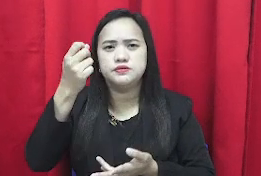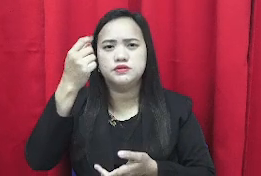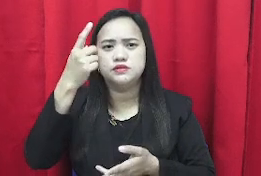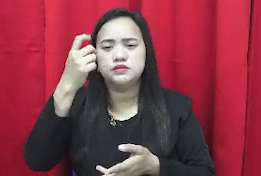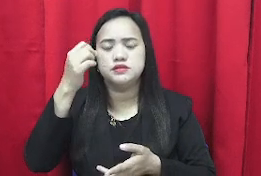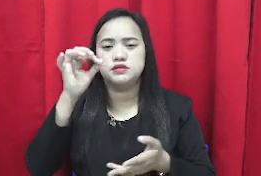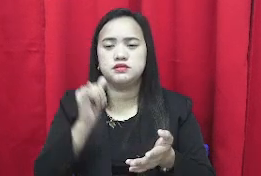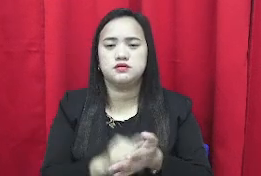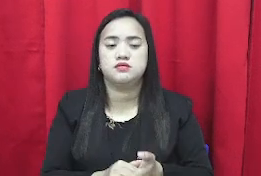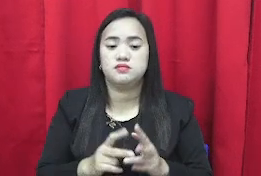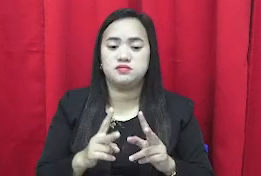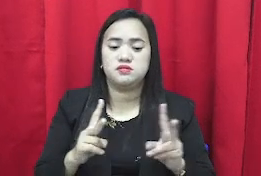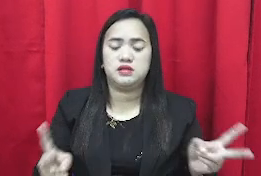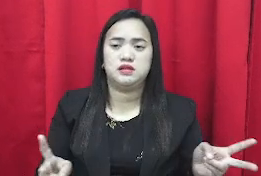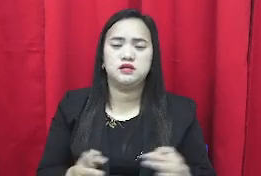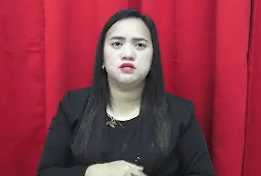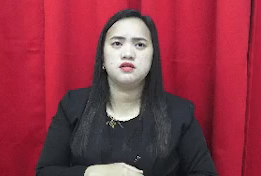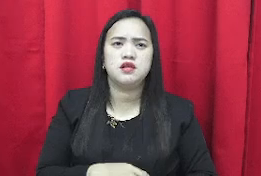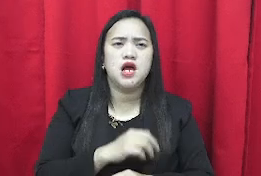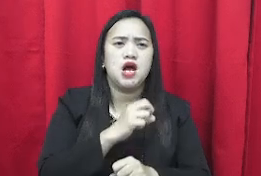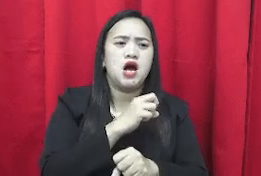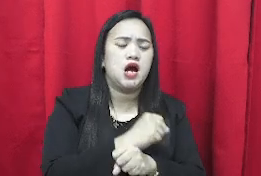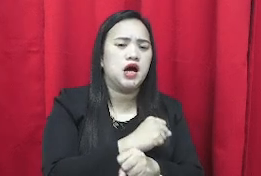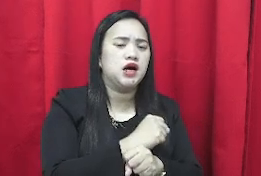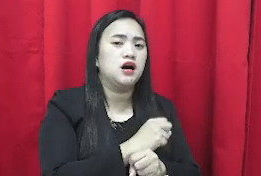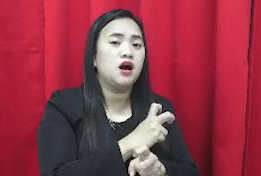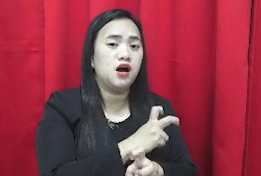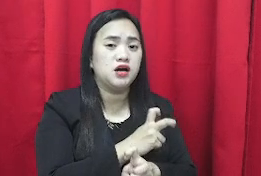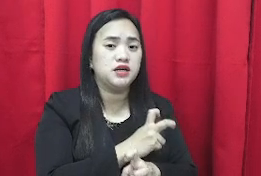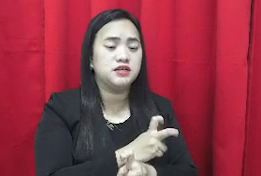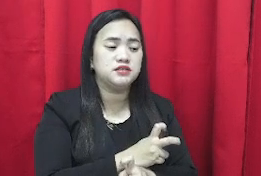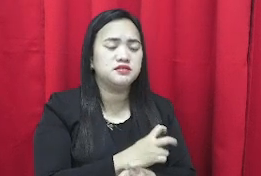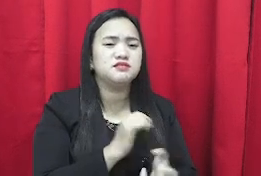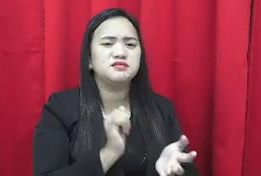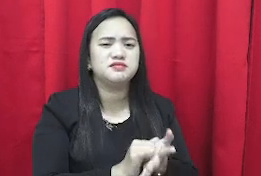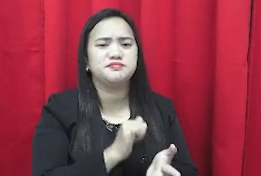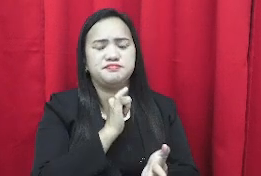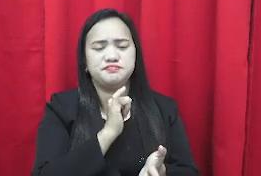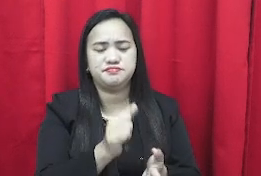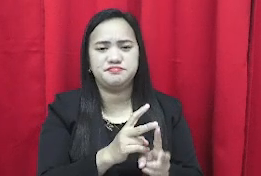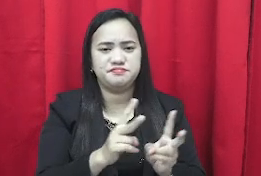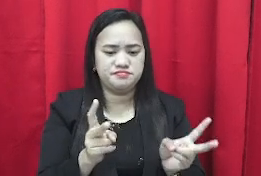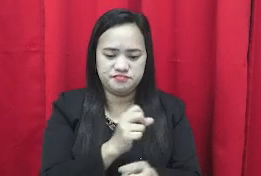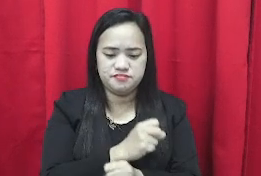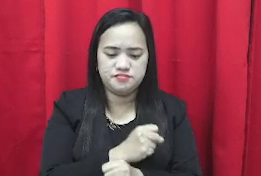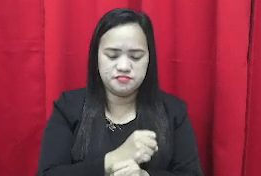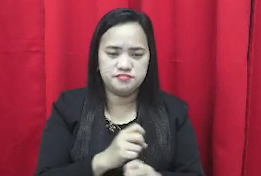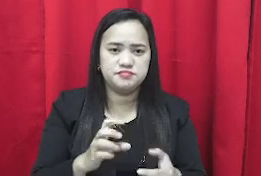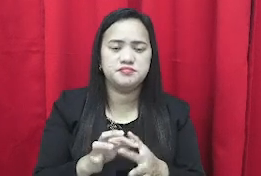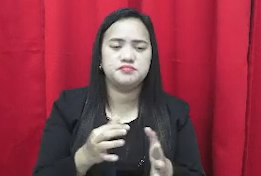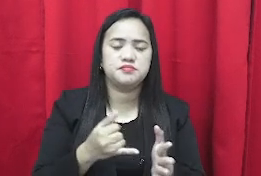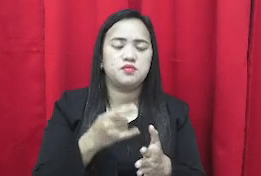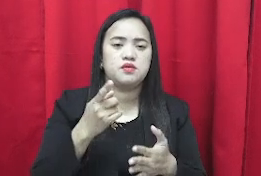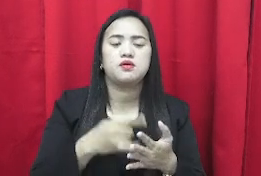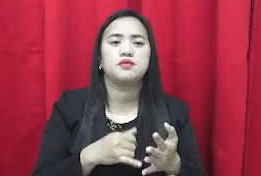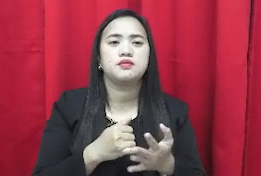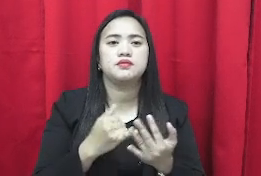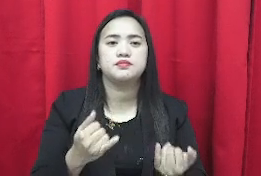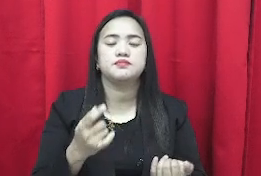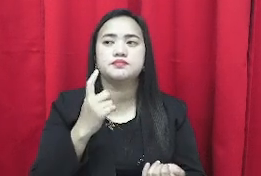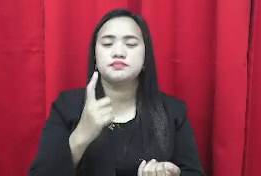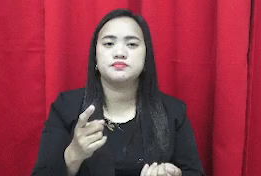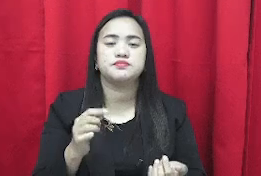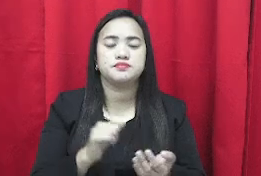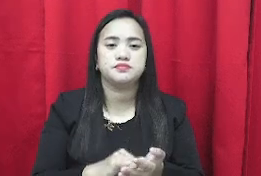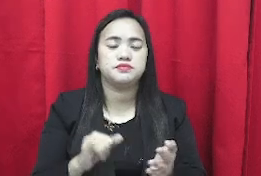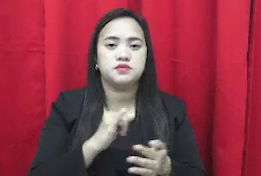hirap Hindi naman yan hirap eh ha ako totoo Sabihin mo kung ano ang hirap na naranasan mo ngayon na hindi ko naranasan